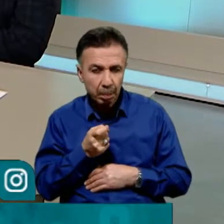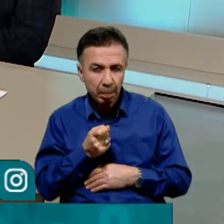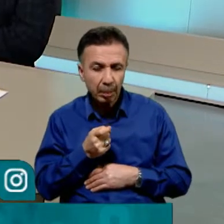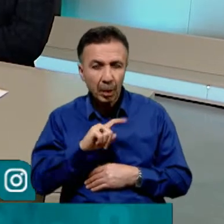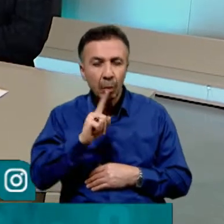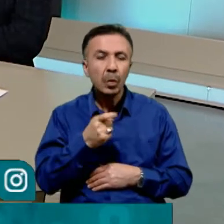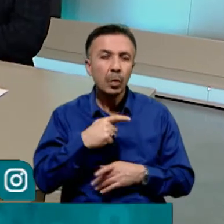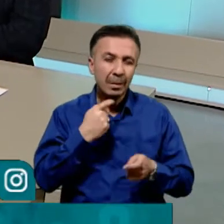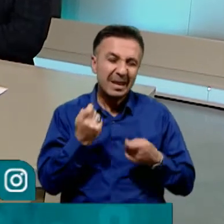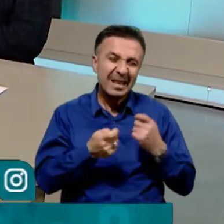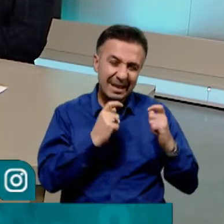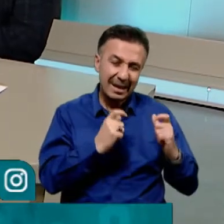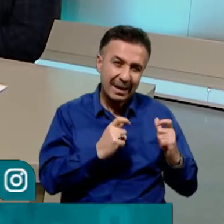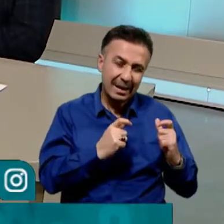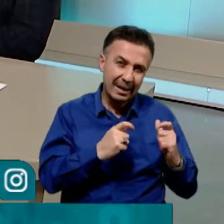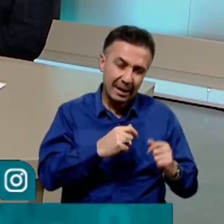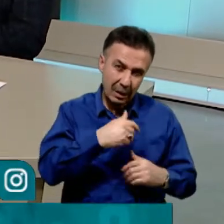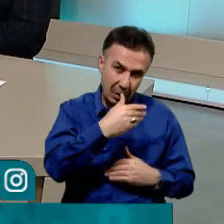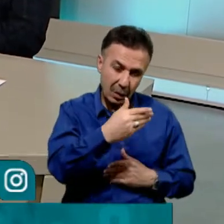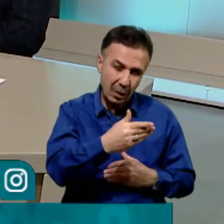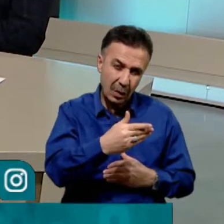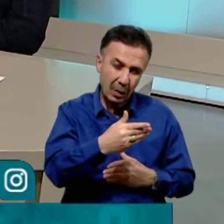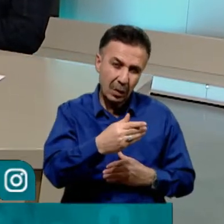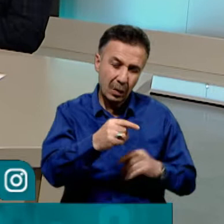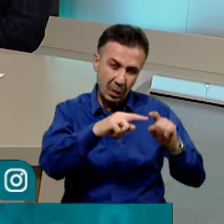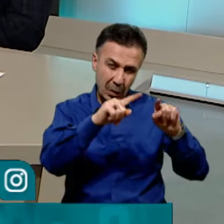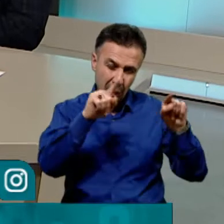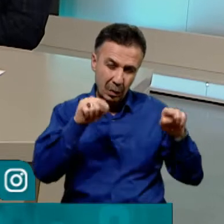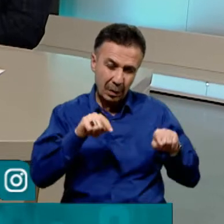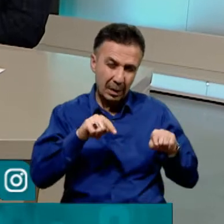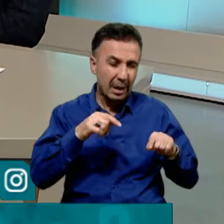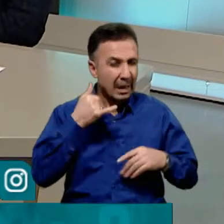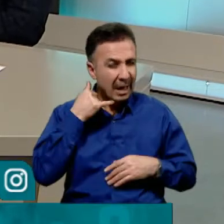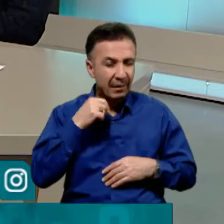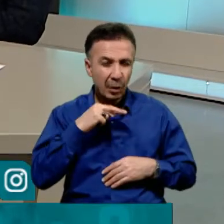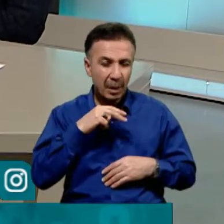Bulduğum iş yerinin önüne o dükkana telefon numaramı bıraktım.